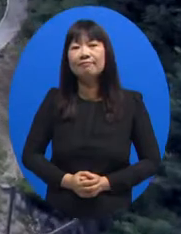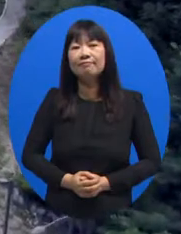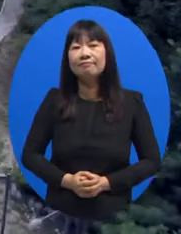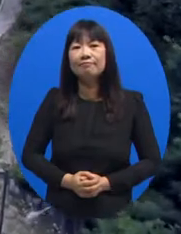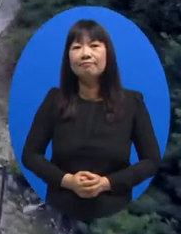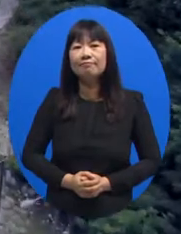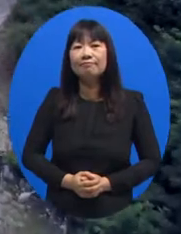0입니다